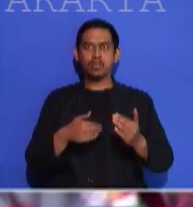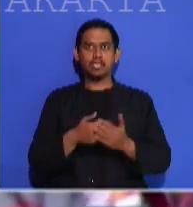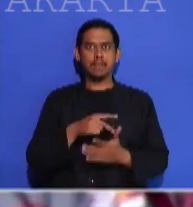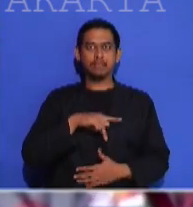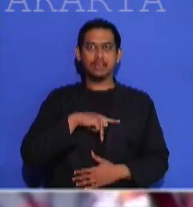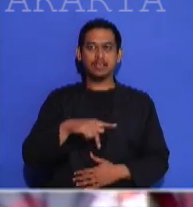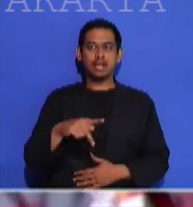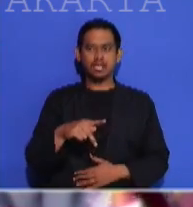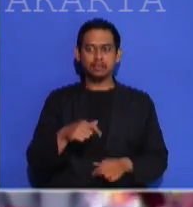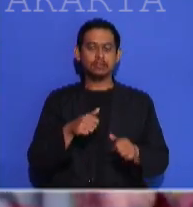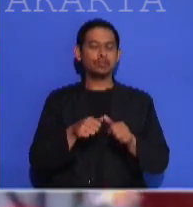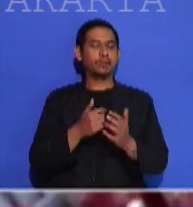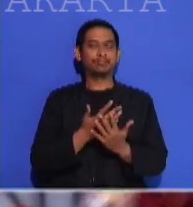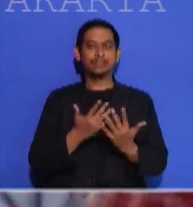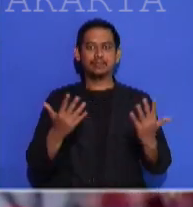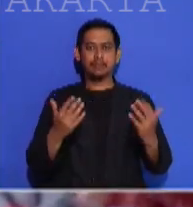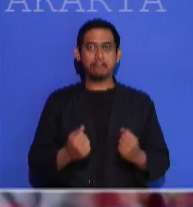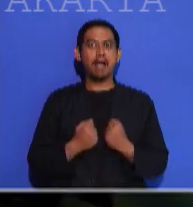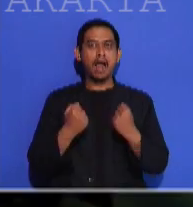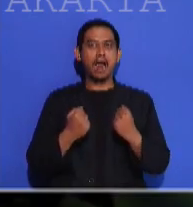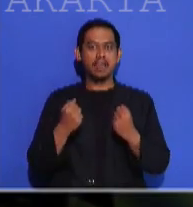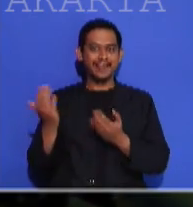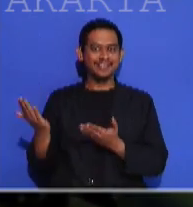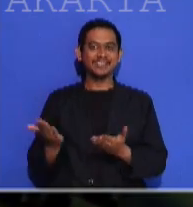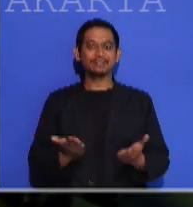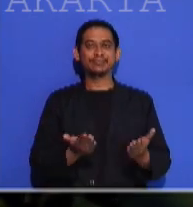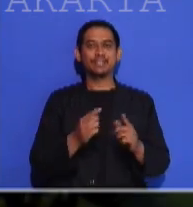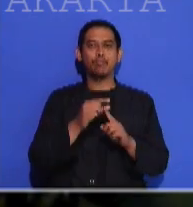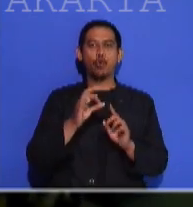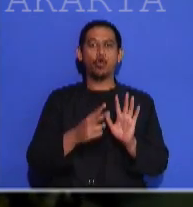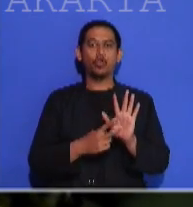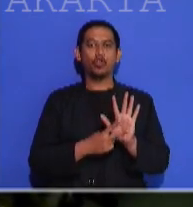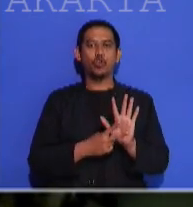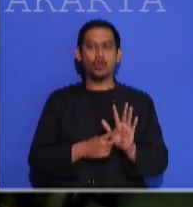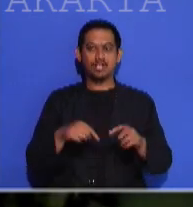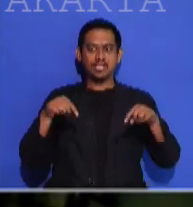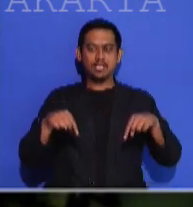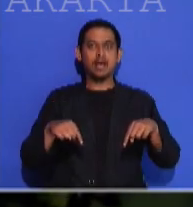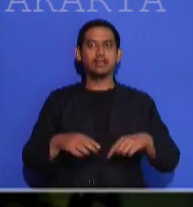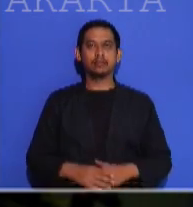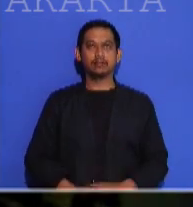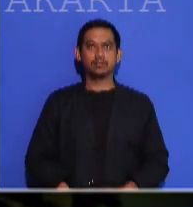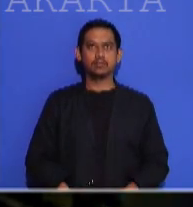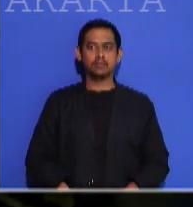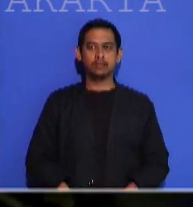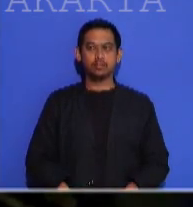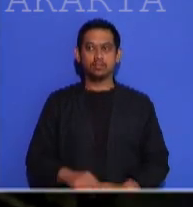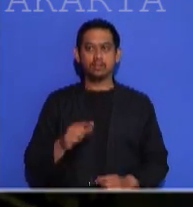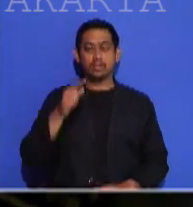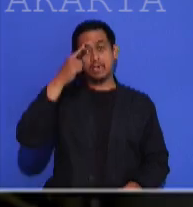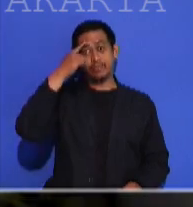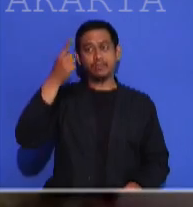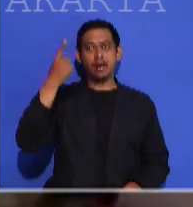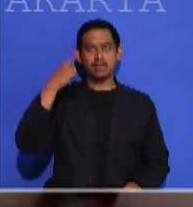serta masyarakat untuk semangat menyambut Pesta olahraga Antar Provinsi ini begitu juga dengan pemerintah daerah dan